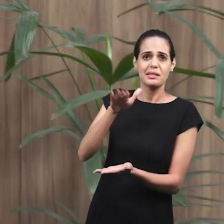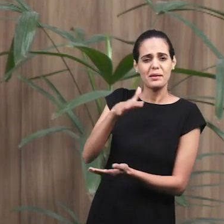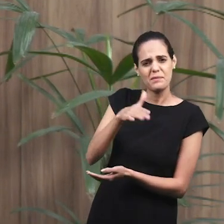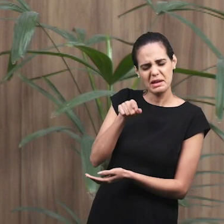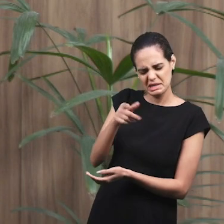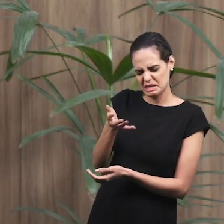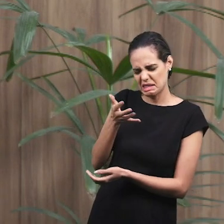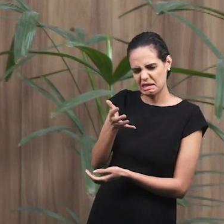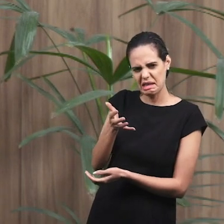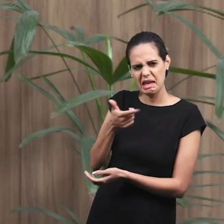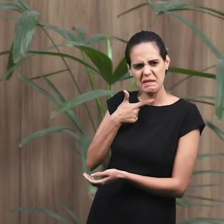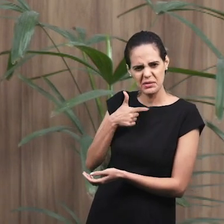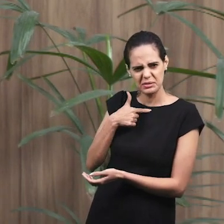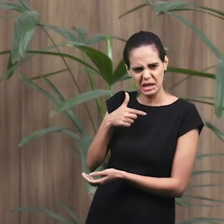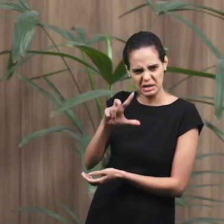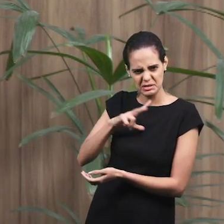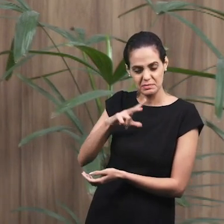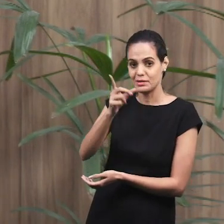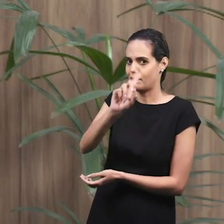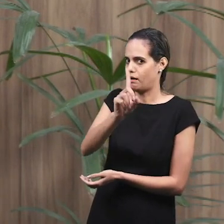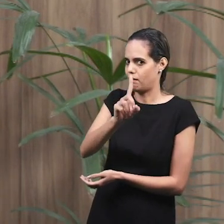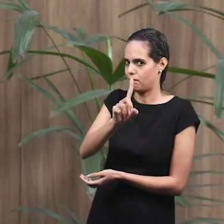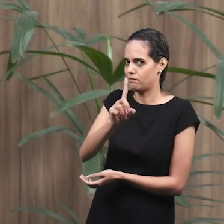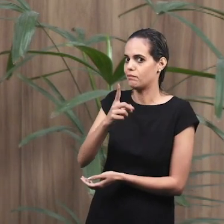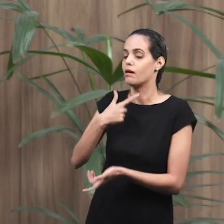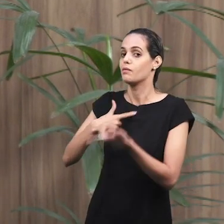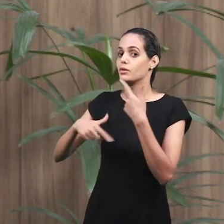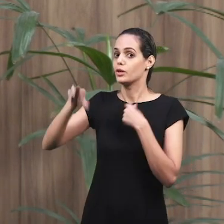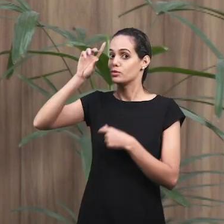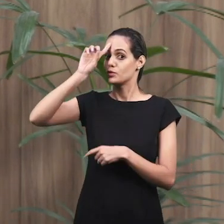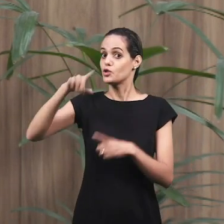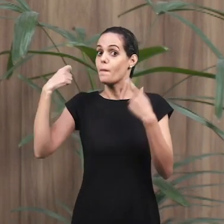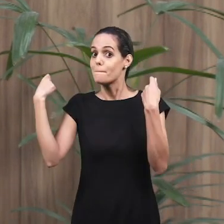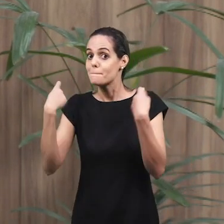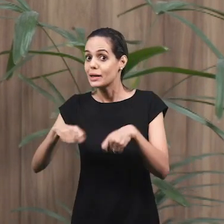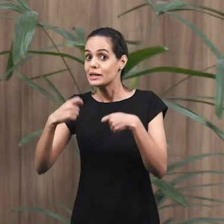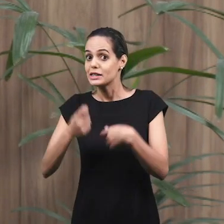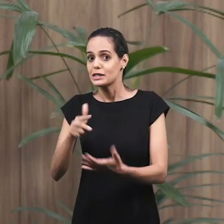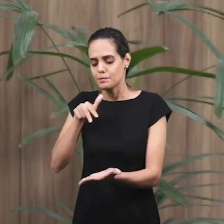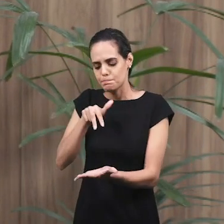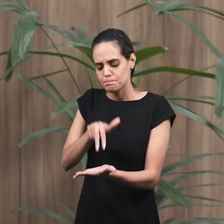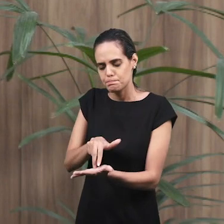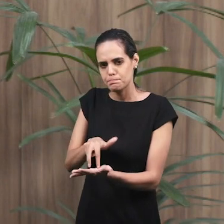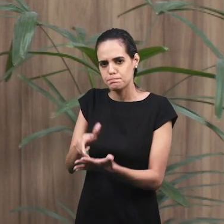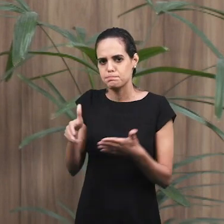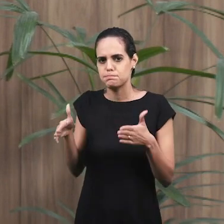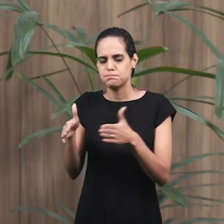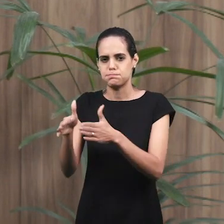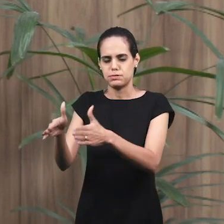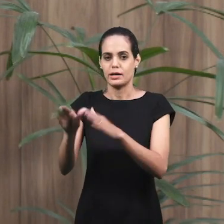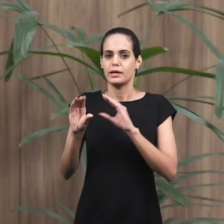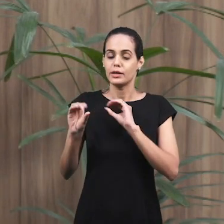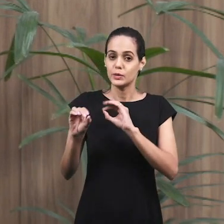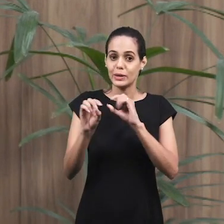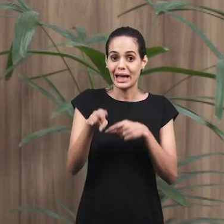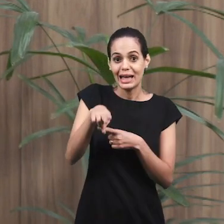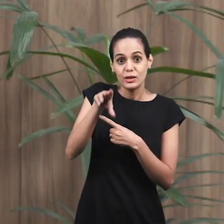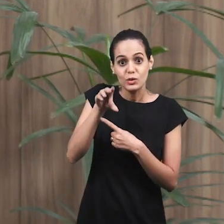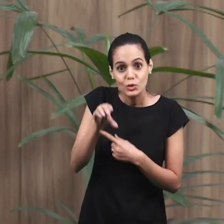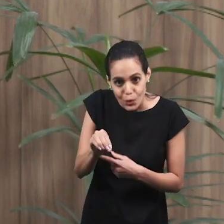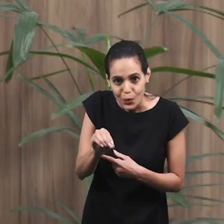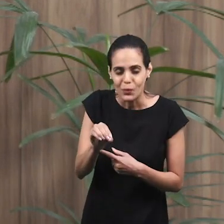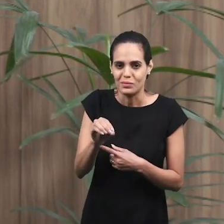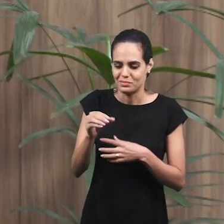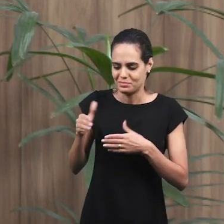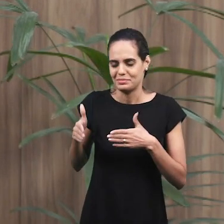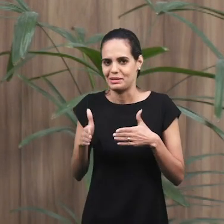volonté, c'est le Seigneur. L'orientation aussi, c'est éduquer dans le chemin. Le chemin est Jésus. Il y a la lumière